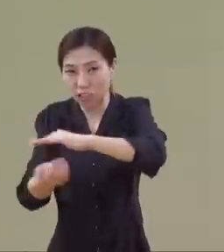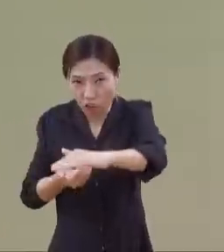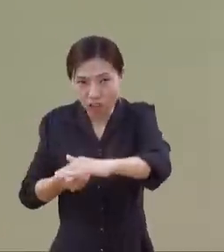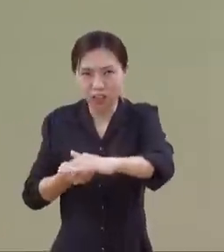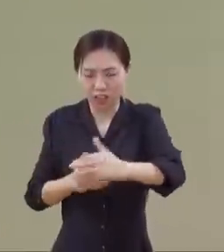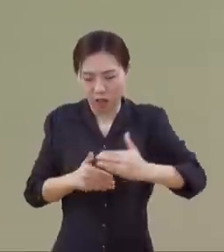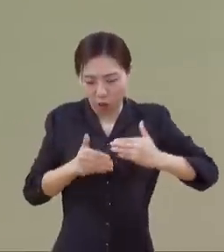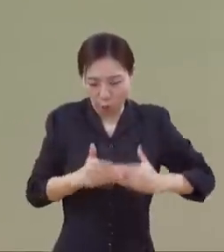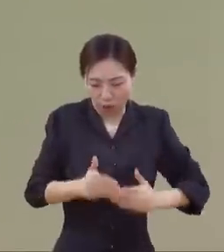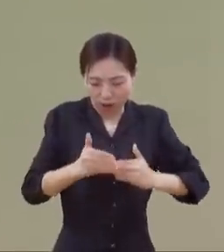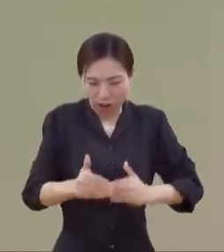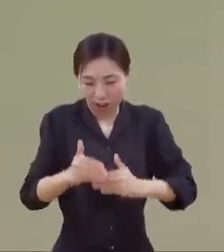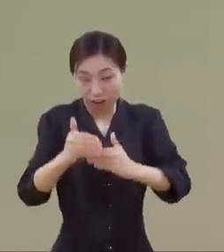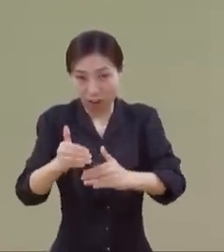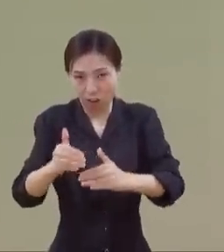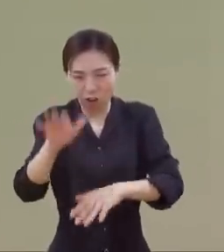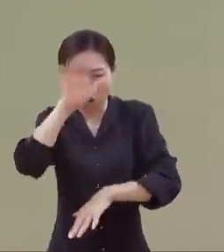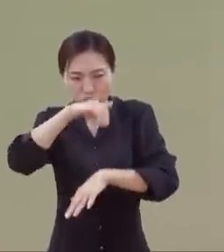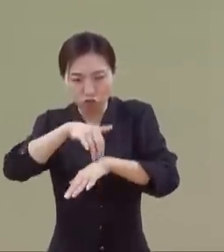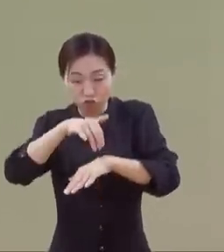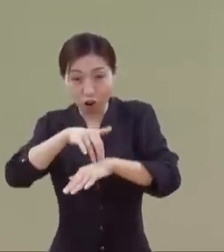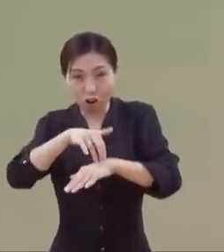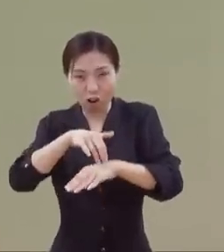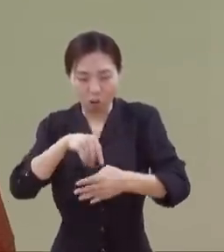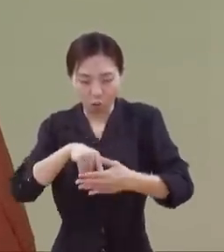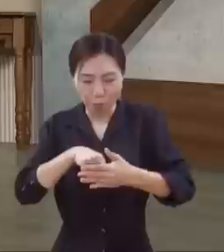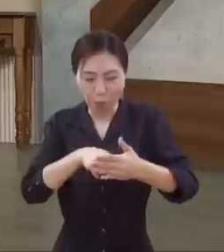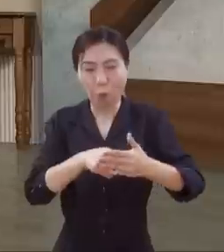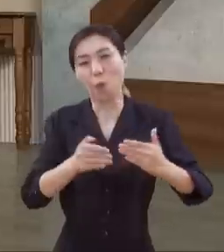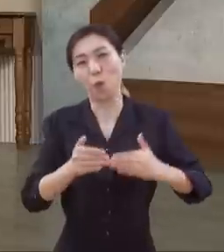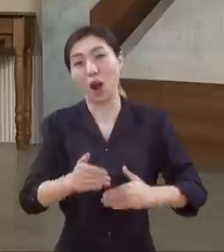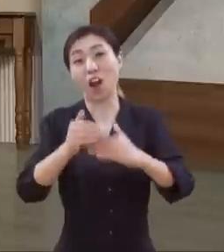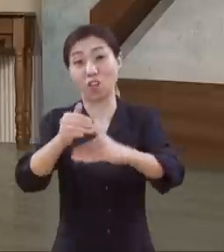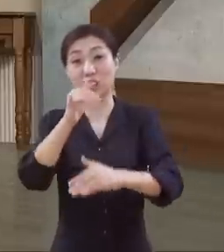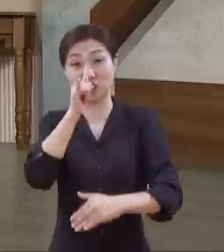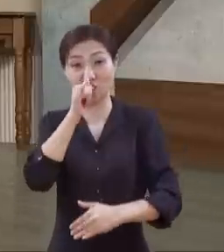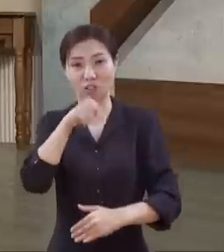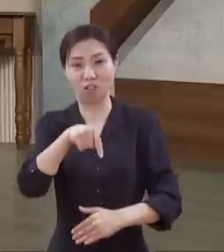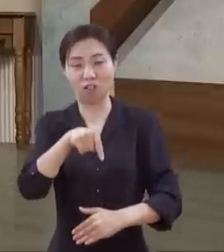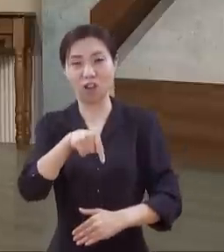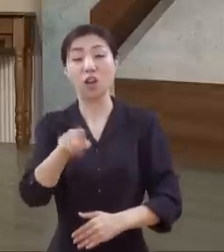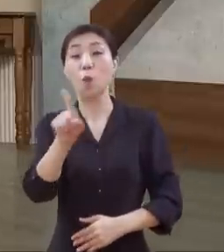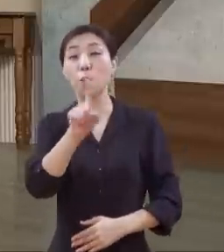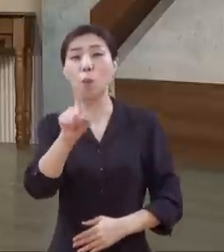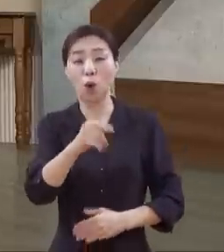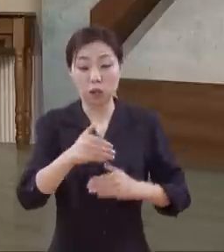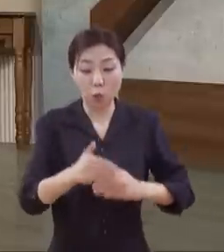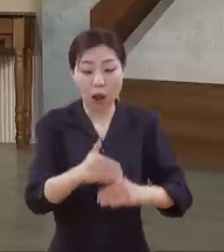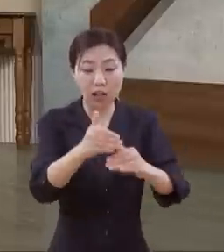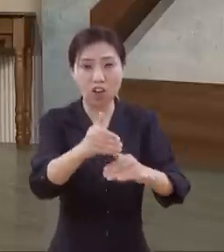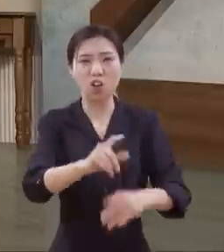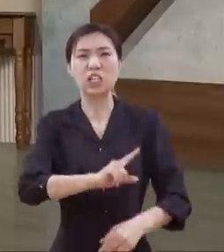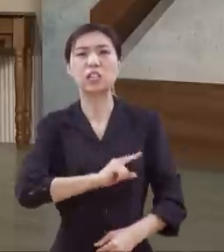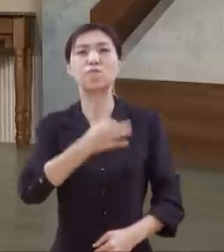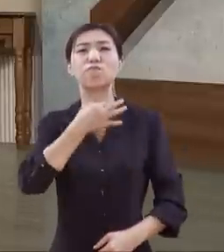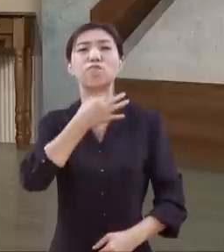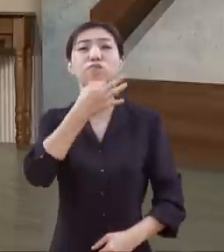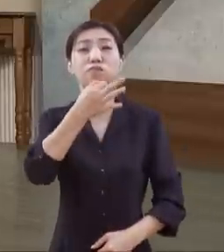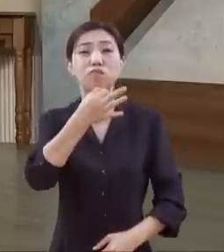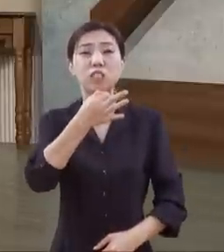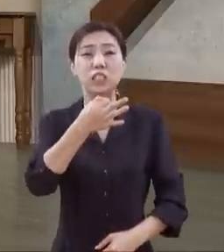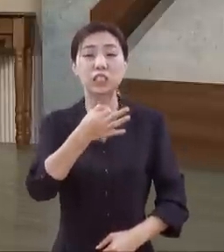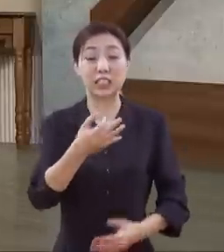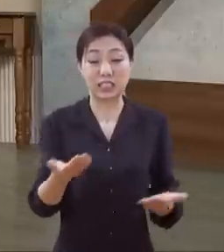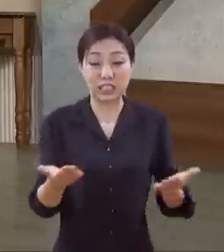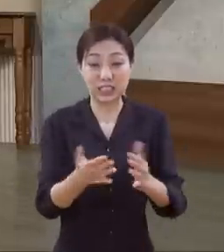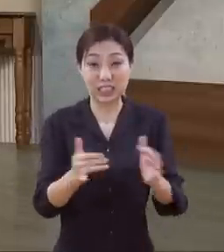과정 중에 행자 생활이라고 있어요 행자 행자라고 있는데 그 행자 생활 동안 절에 온갖